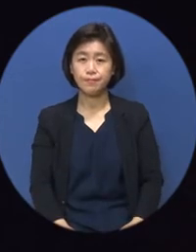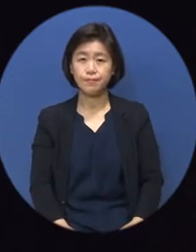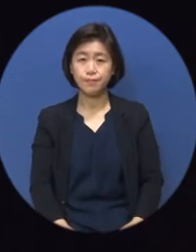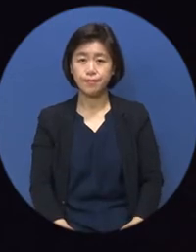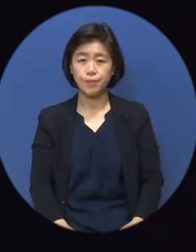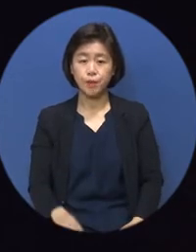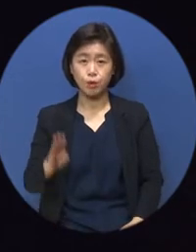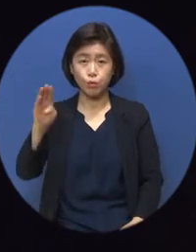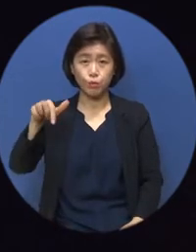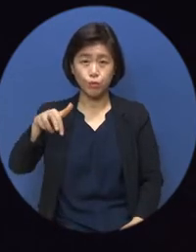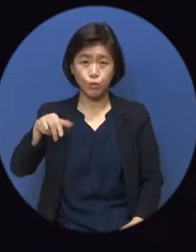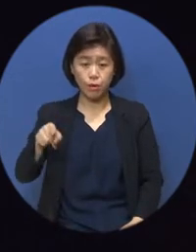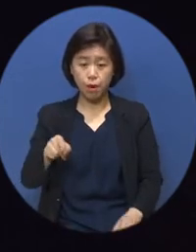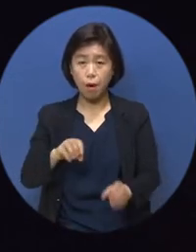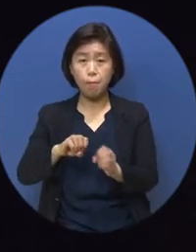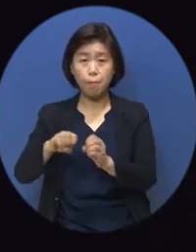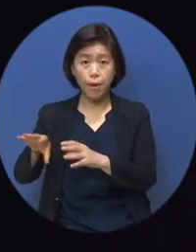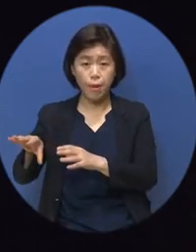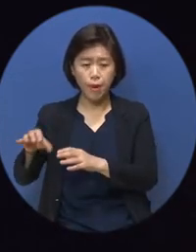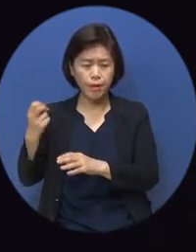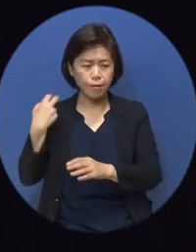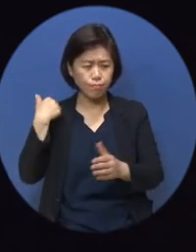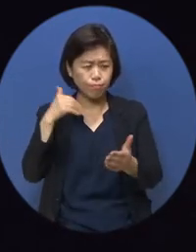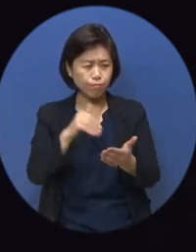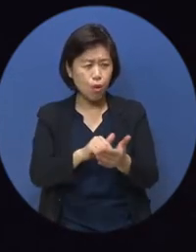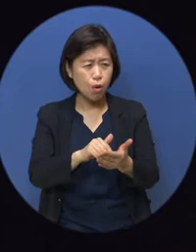부처를 버리고 다시 돌이 되고 있다.